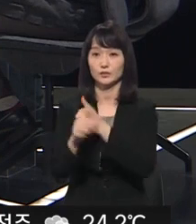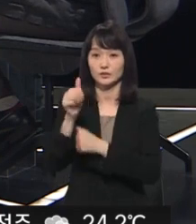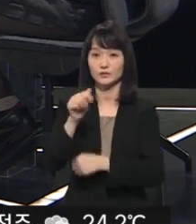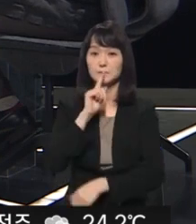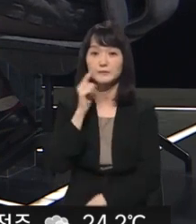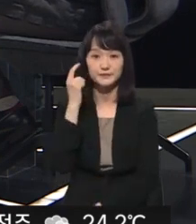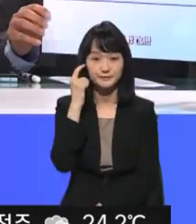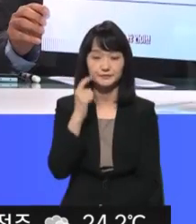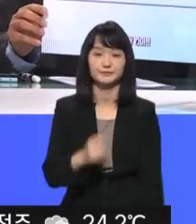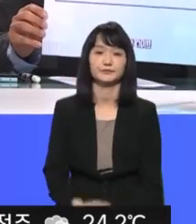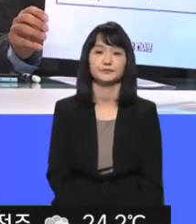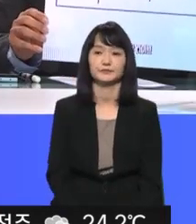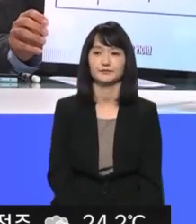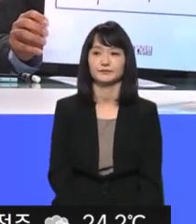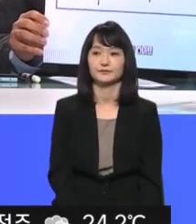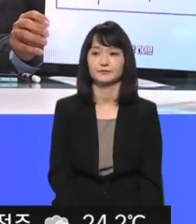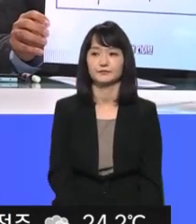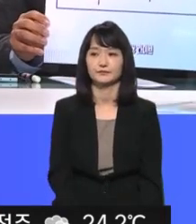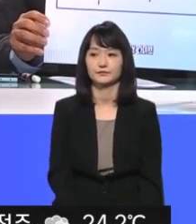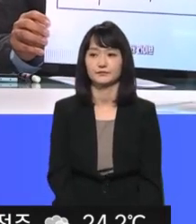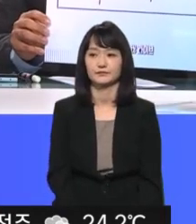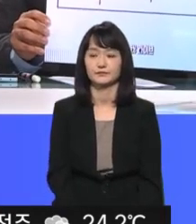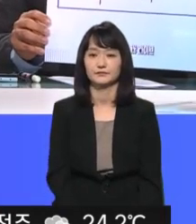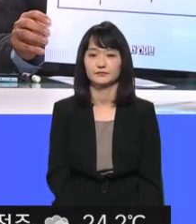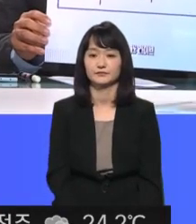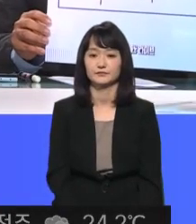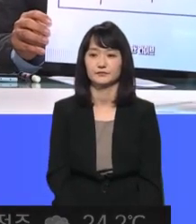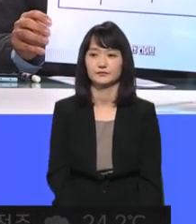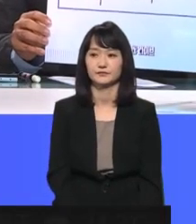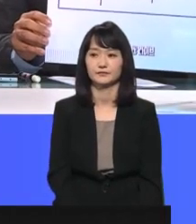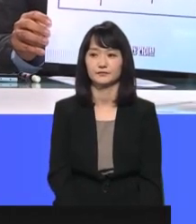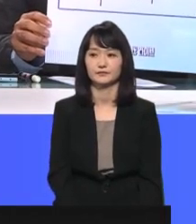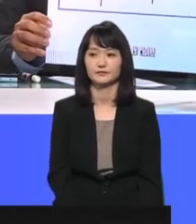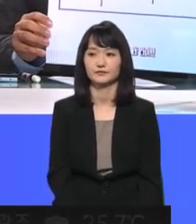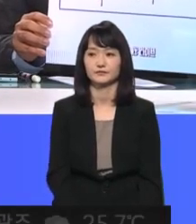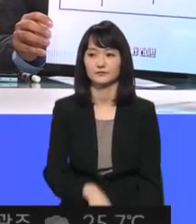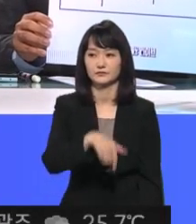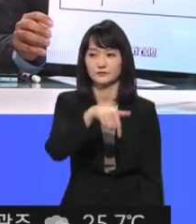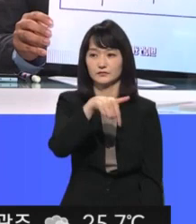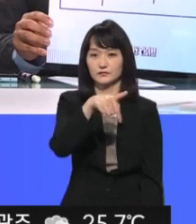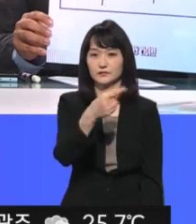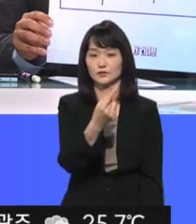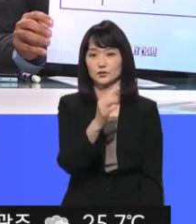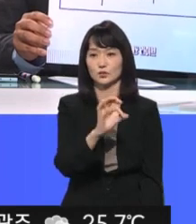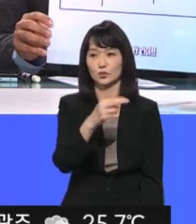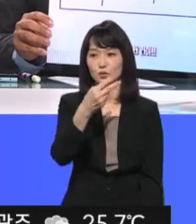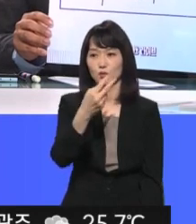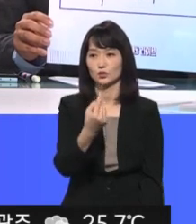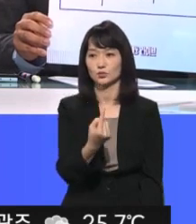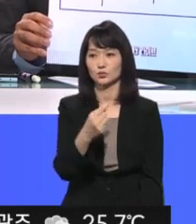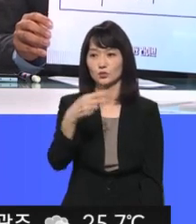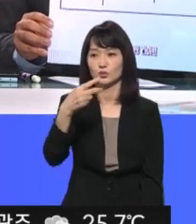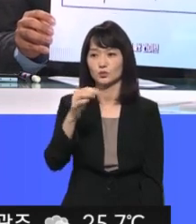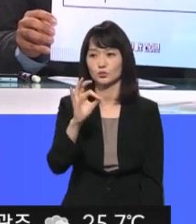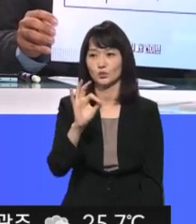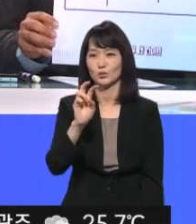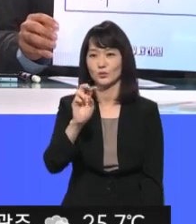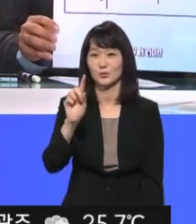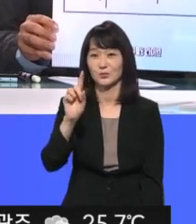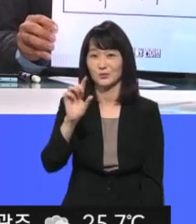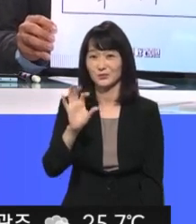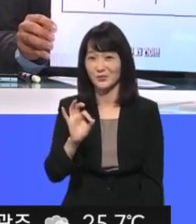하겠습니다 궁도 2동 만 왕이다 야짤을 실력에 된 듯 생각이 잘 안 나 가지고